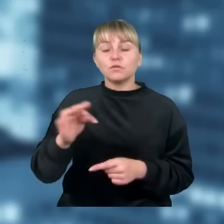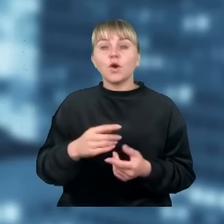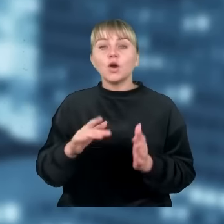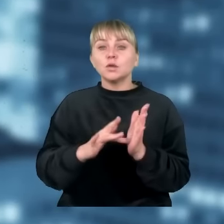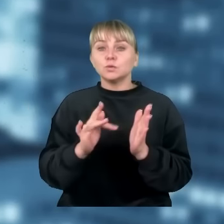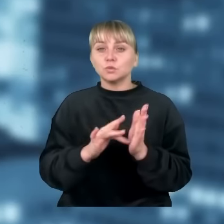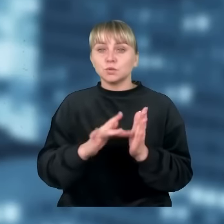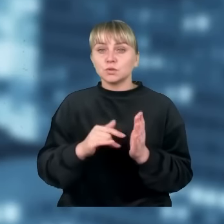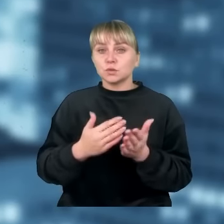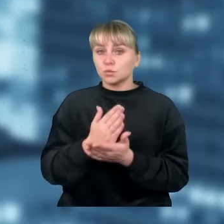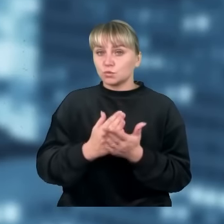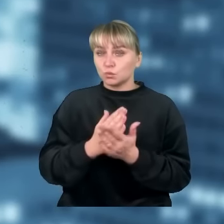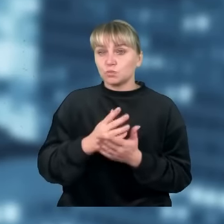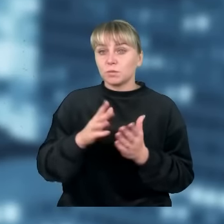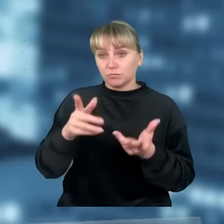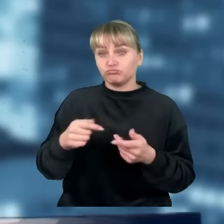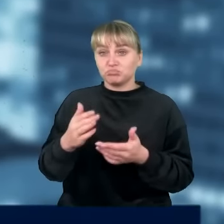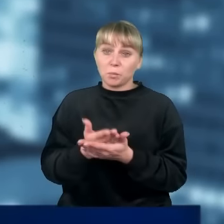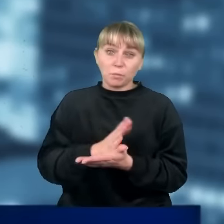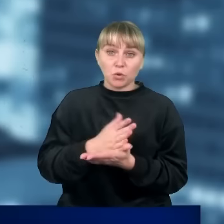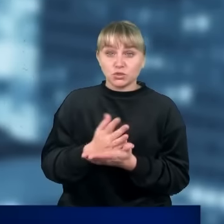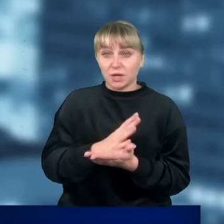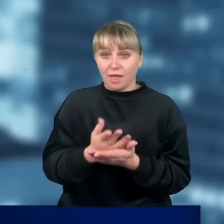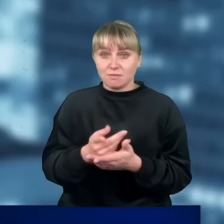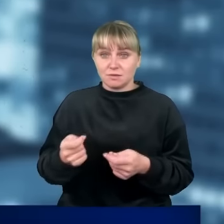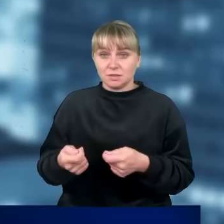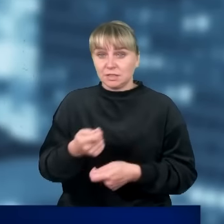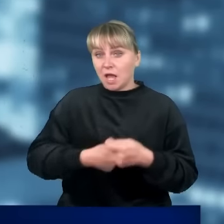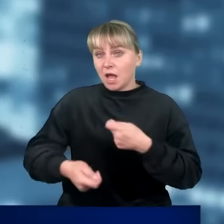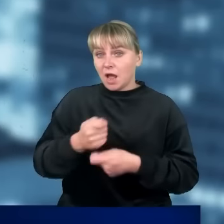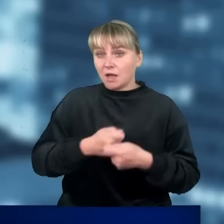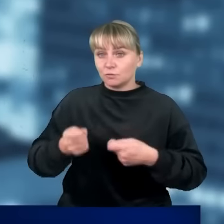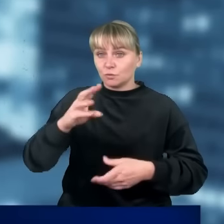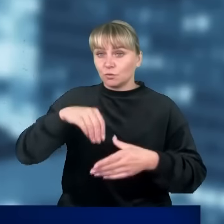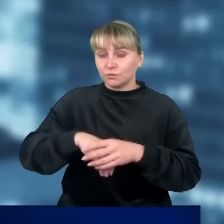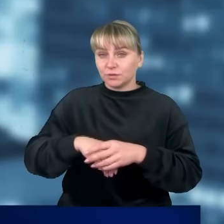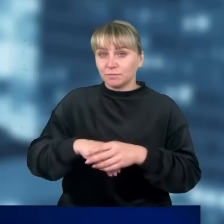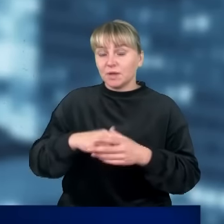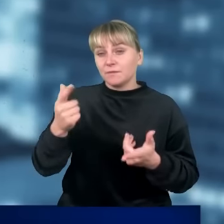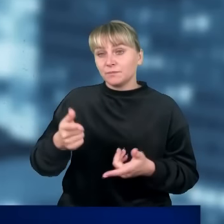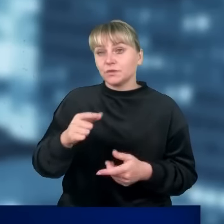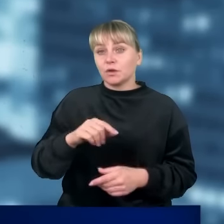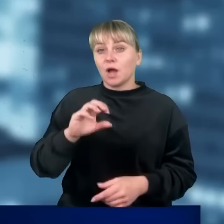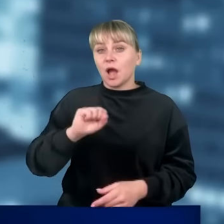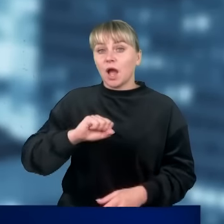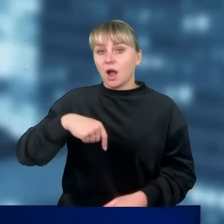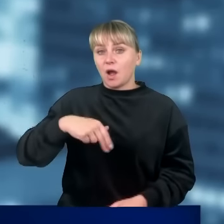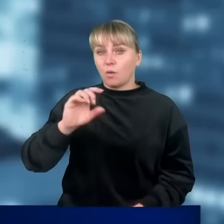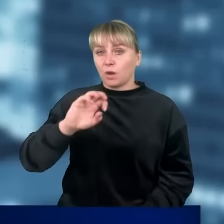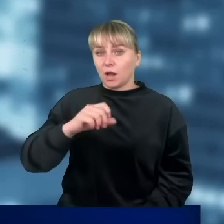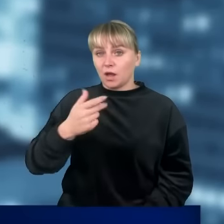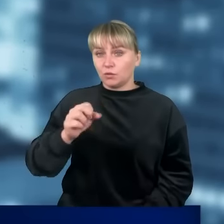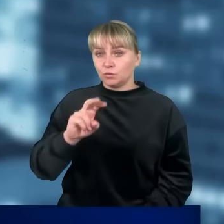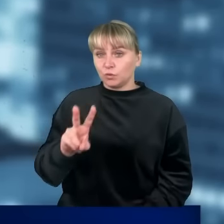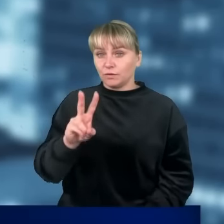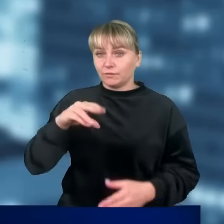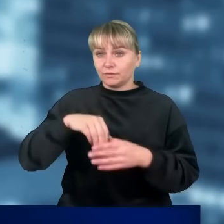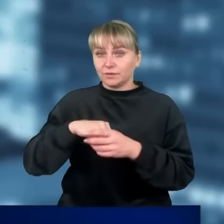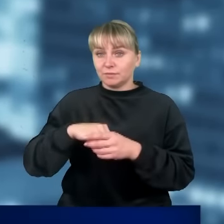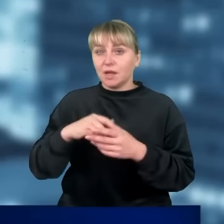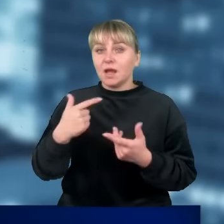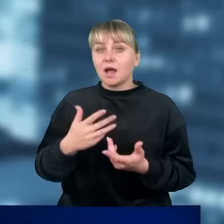pozycję jako pośrednika w handlu rosyjską energią budował w Polsce rosyjski szpieg Władimir Auganow. Tymczasem po orędziu prezydenta Andrzeja Dudy